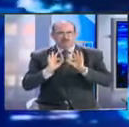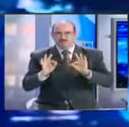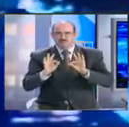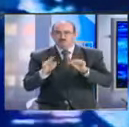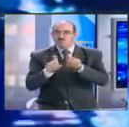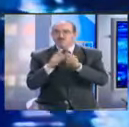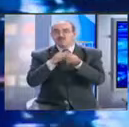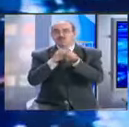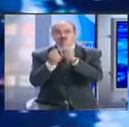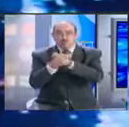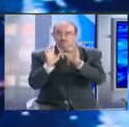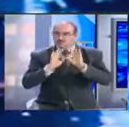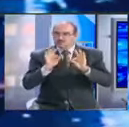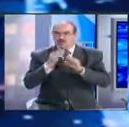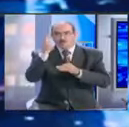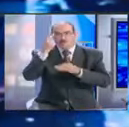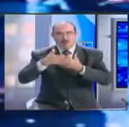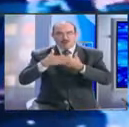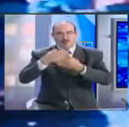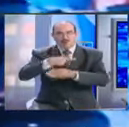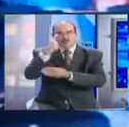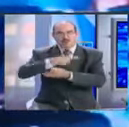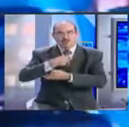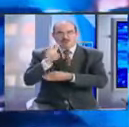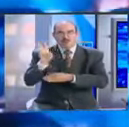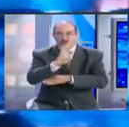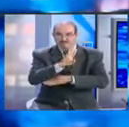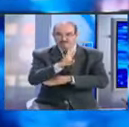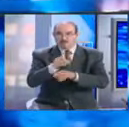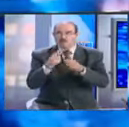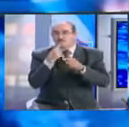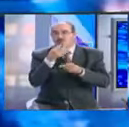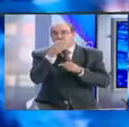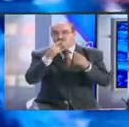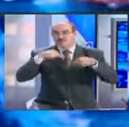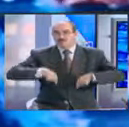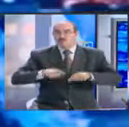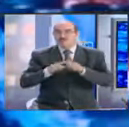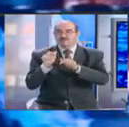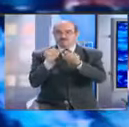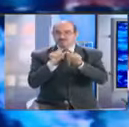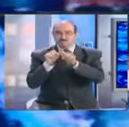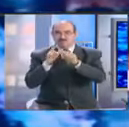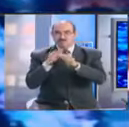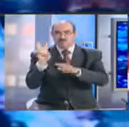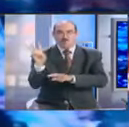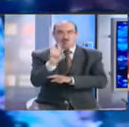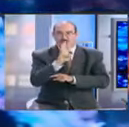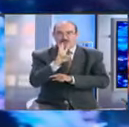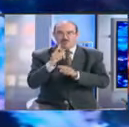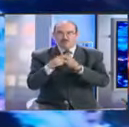تعديل أو تغيير للحدود الإقليمية. كما تذكر الوزارة أن تقسيم الإقليمية للبلاد